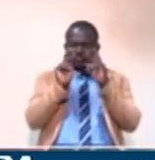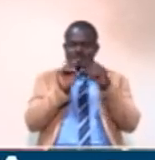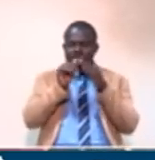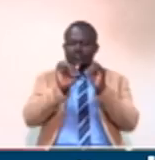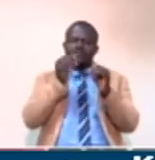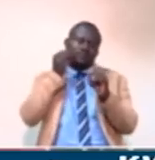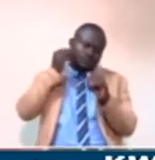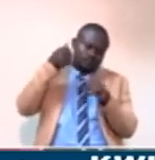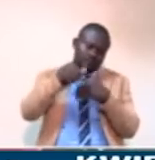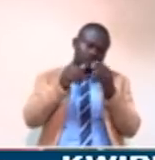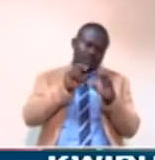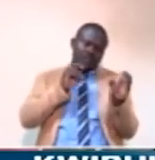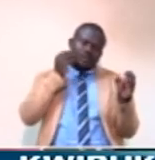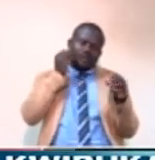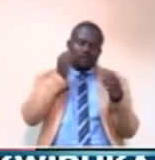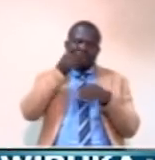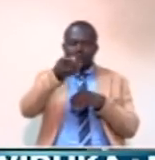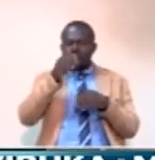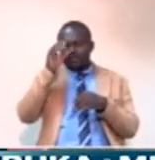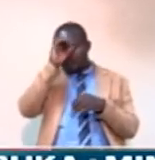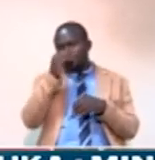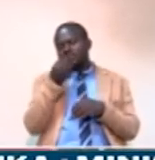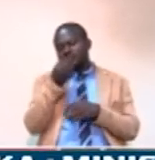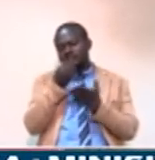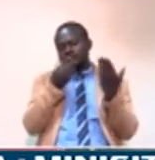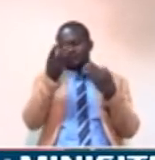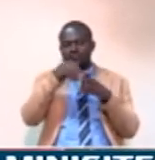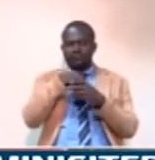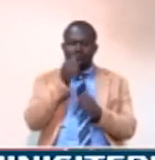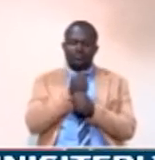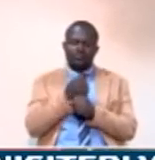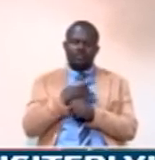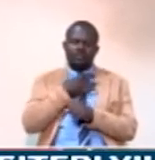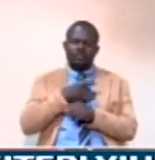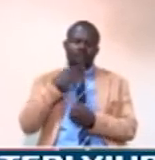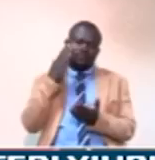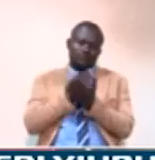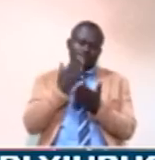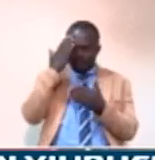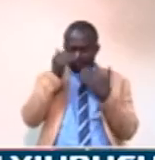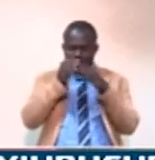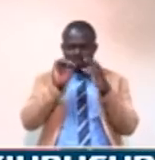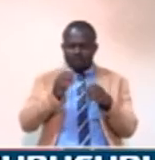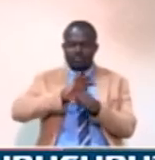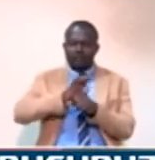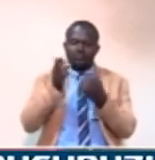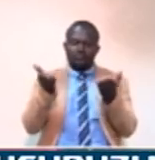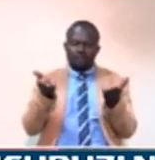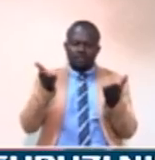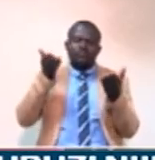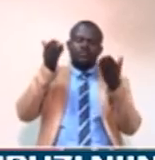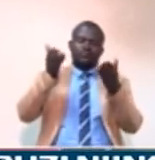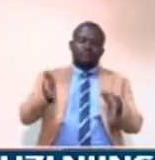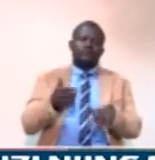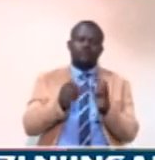ntagumiwe ave mu rugo agiye guhaha, ave mu rugo agiye mu kazi. Ibintu byo gusurana ni babihagarike, COVID irahari. Irahari